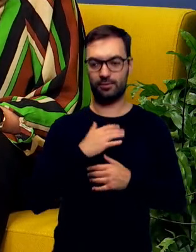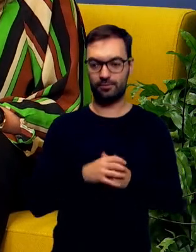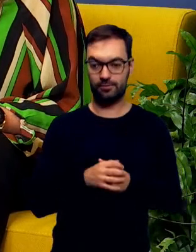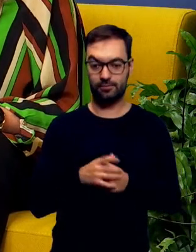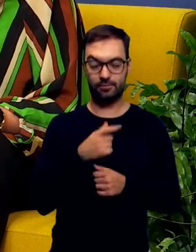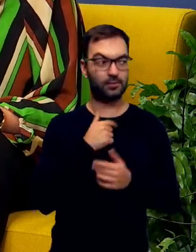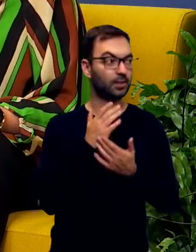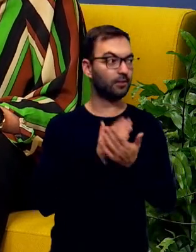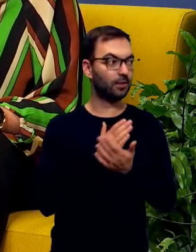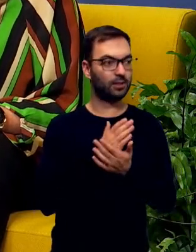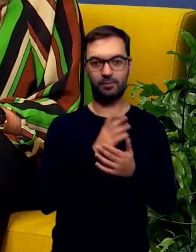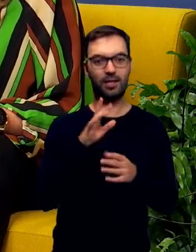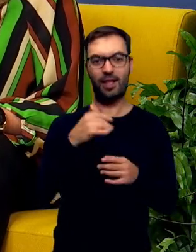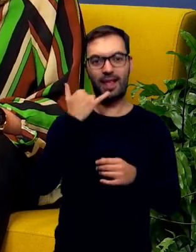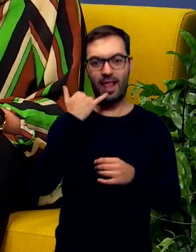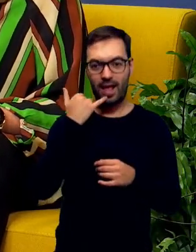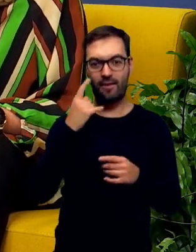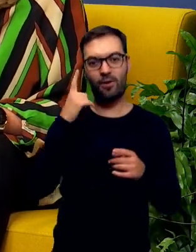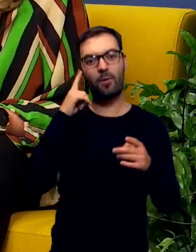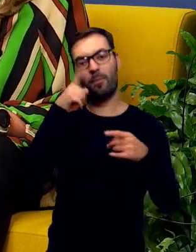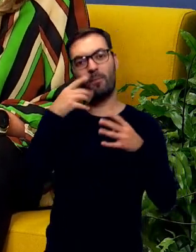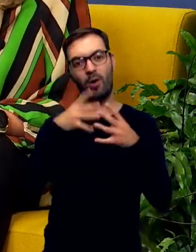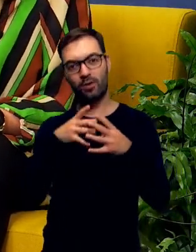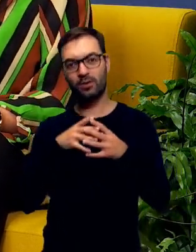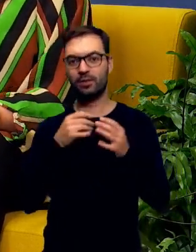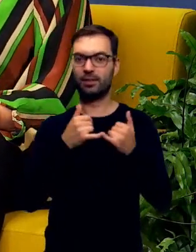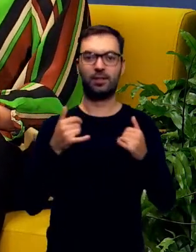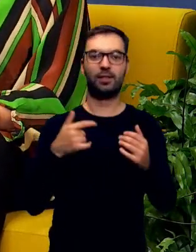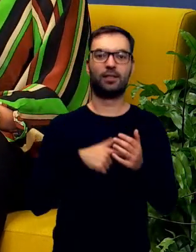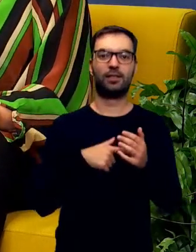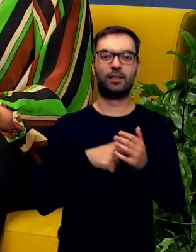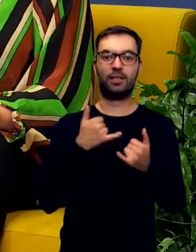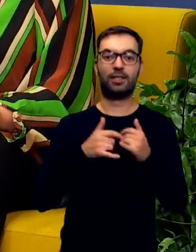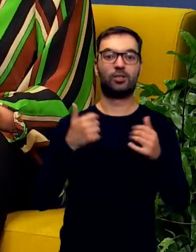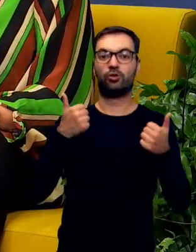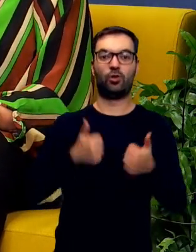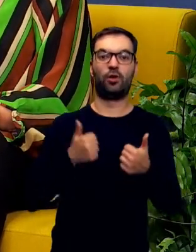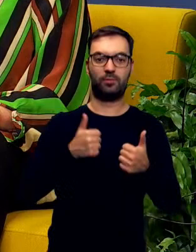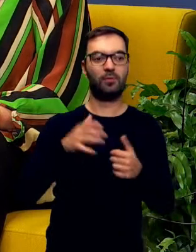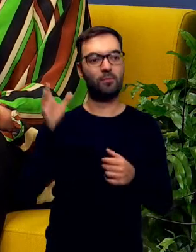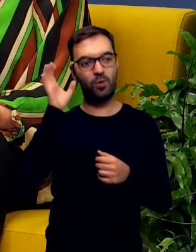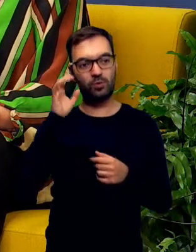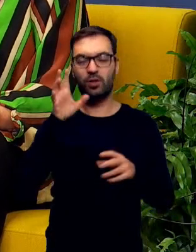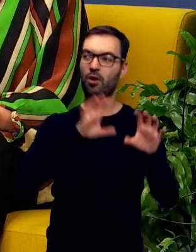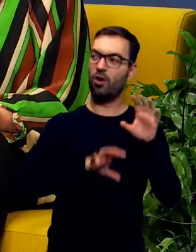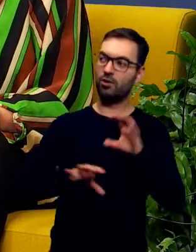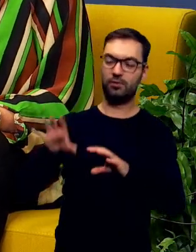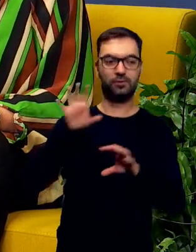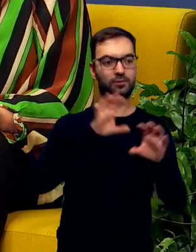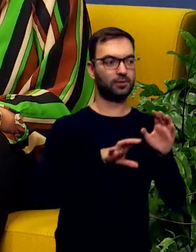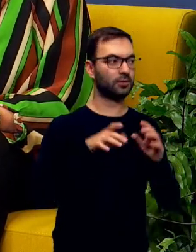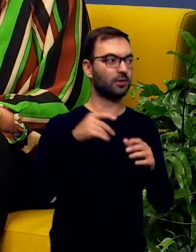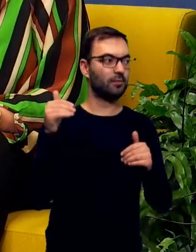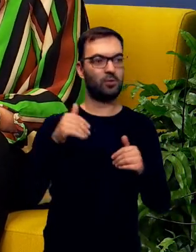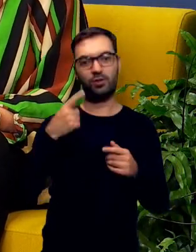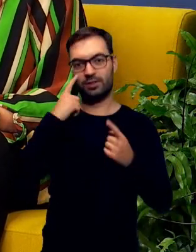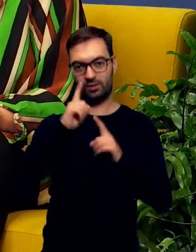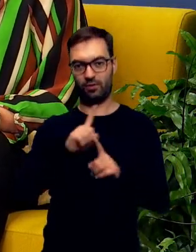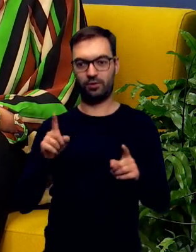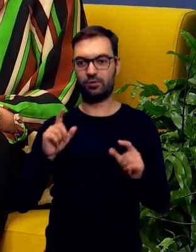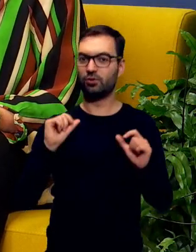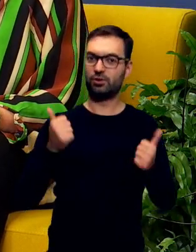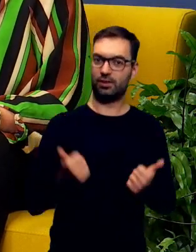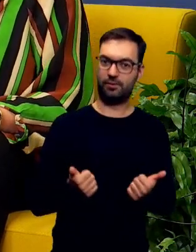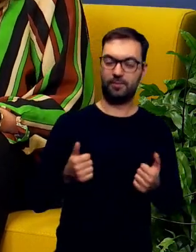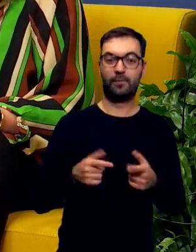teraz wierzymy bardziej telefonom i prognozom i czemuś. Jakbyśmy się zatrzymali, posłuchali, rozejrzeli, to byśmy być może zauważyli, że